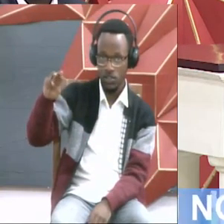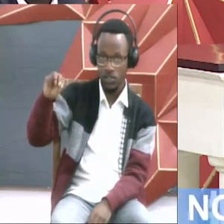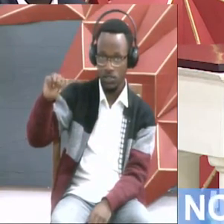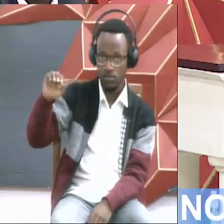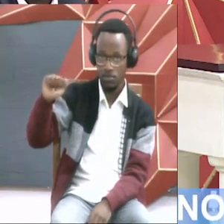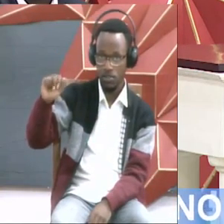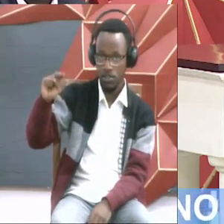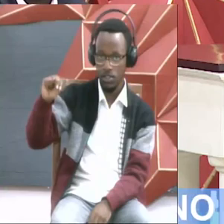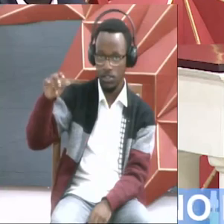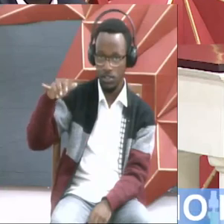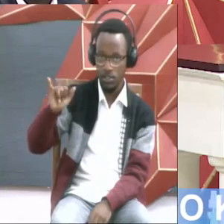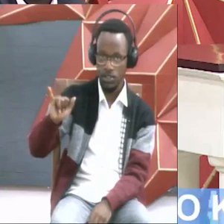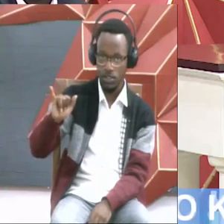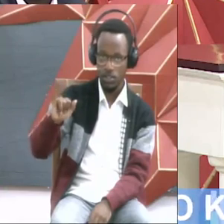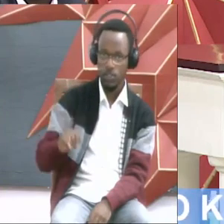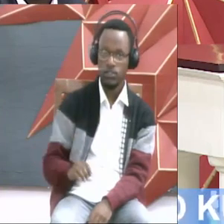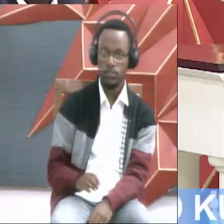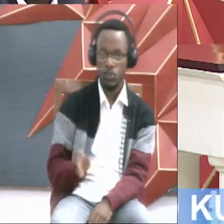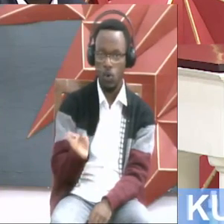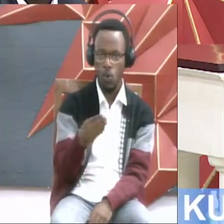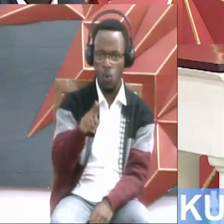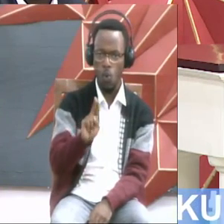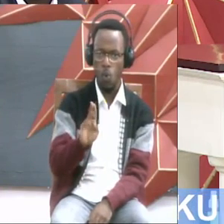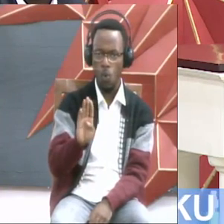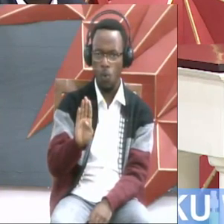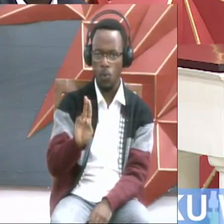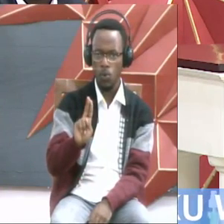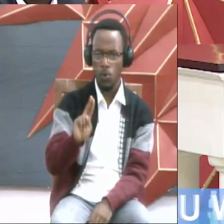Ubu niho tugiye. C'est là que nous partons.